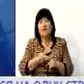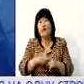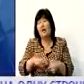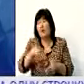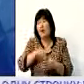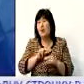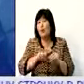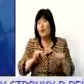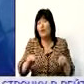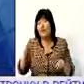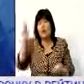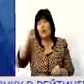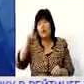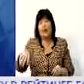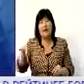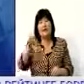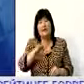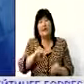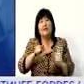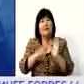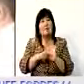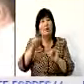участие педагоги и учащиеся 7 школ города.